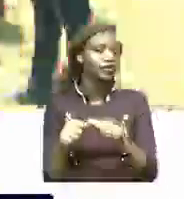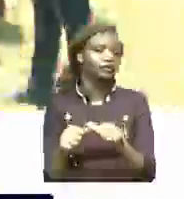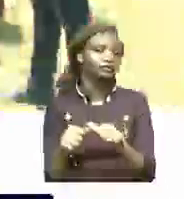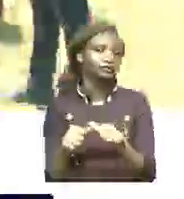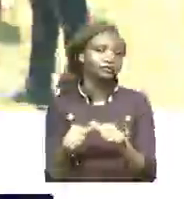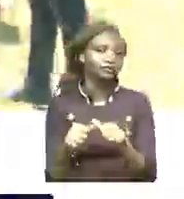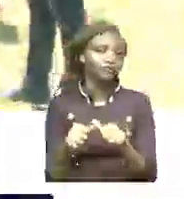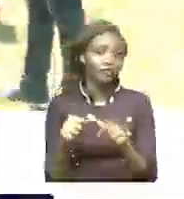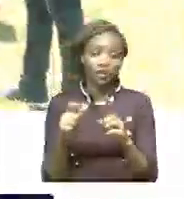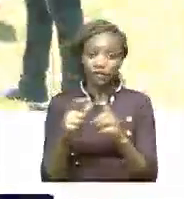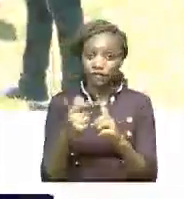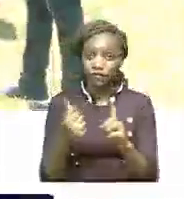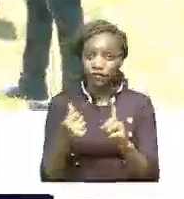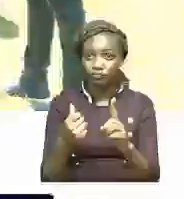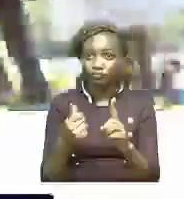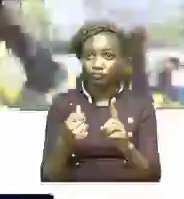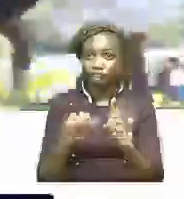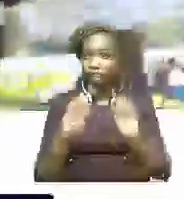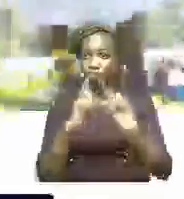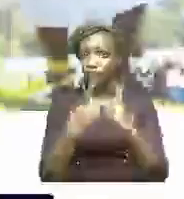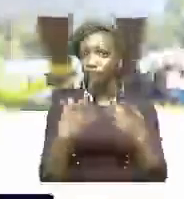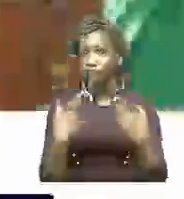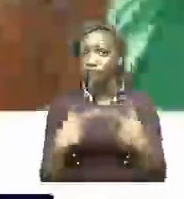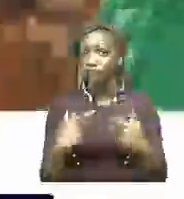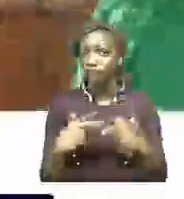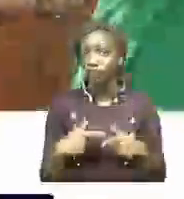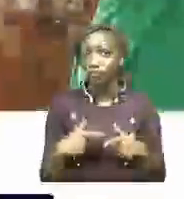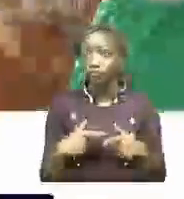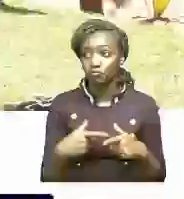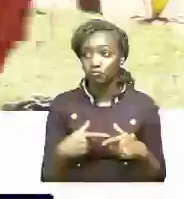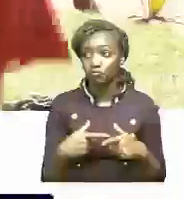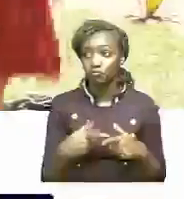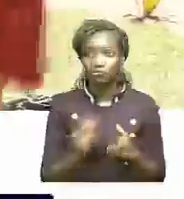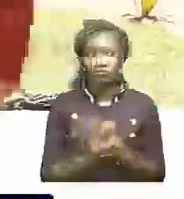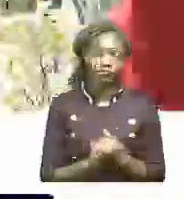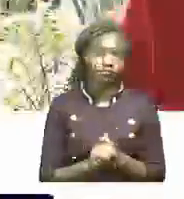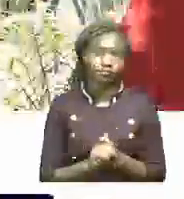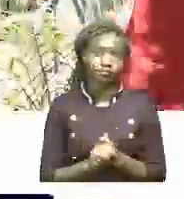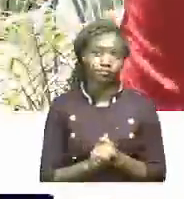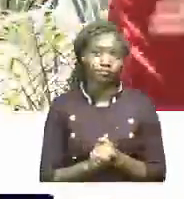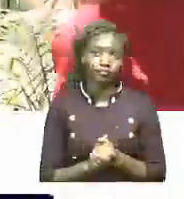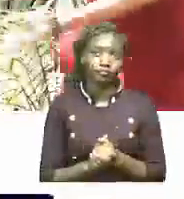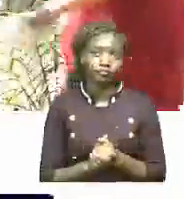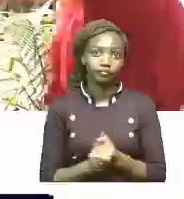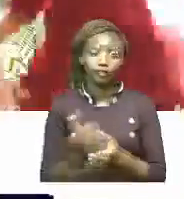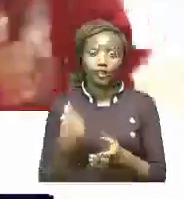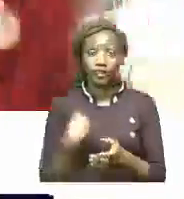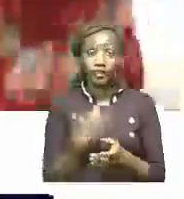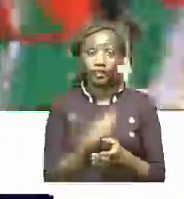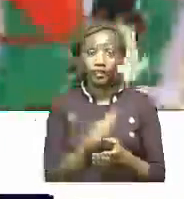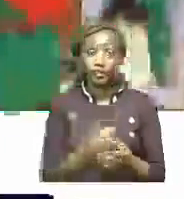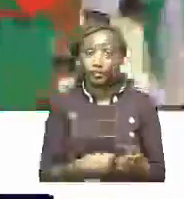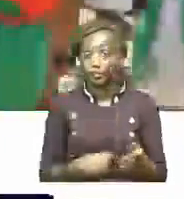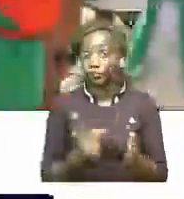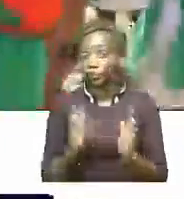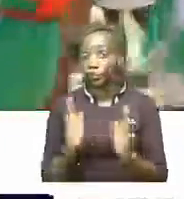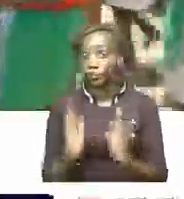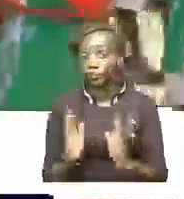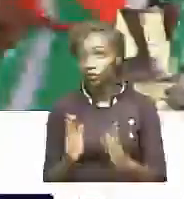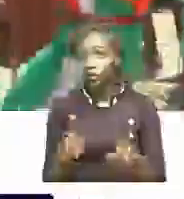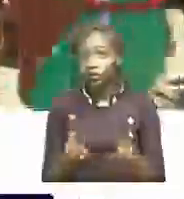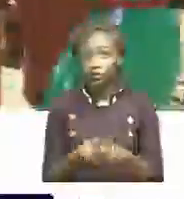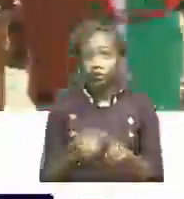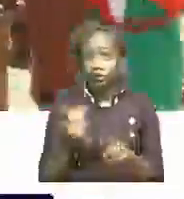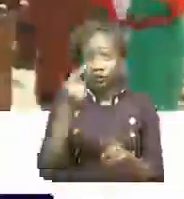kutoka jamii ya kimataifa, wa Bunyala, wa Burundi, wa China, wa Hindi, miongoni mwa wengine waliokuwa na